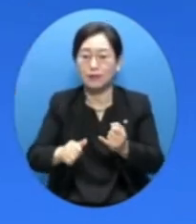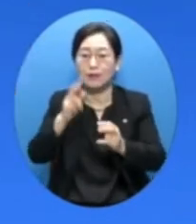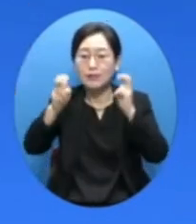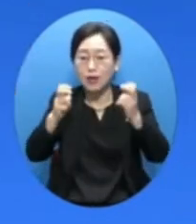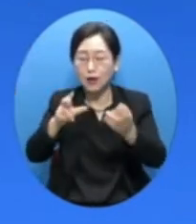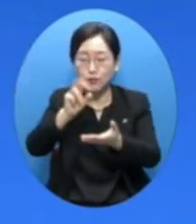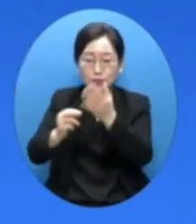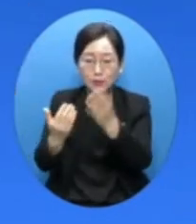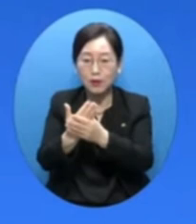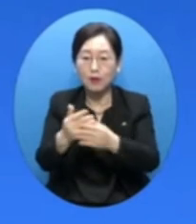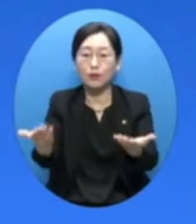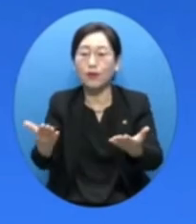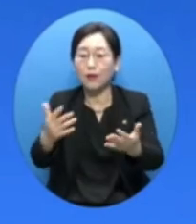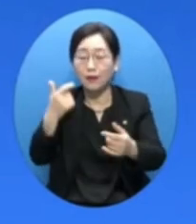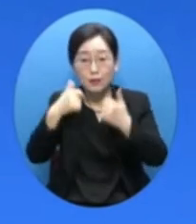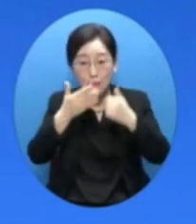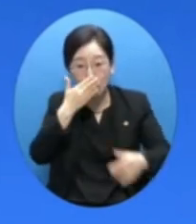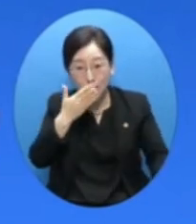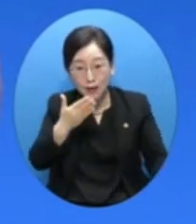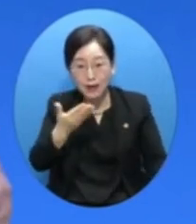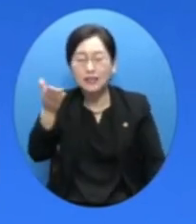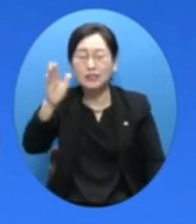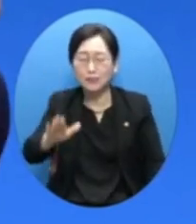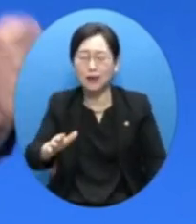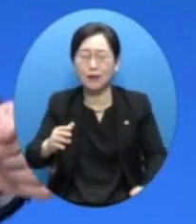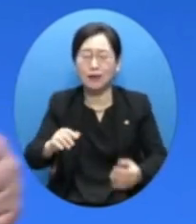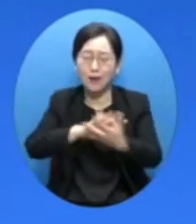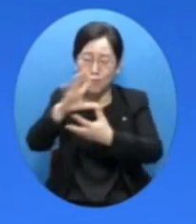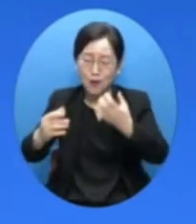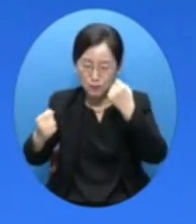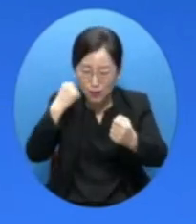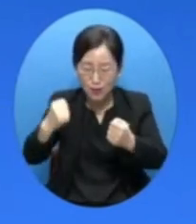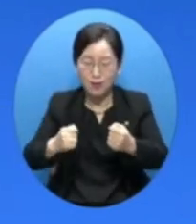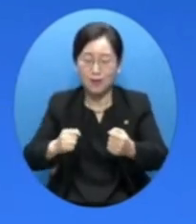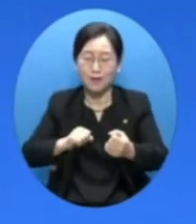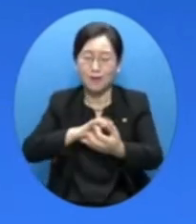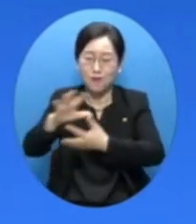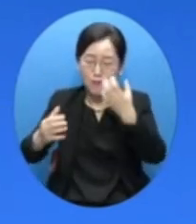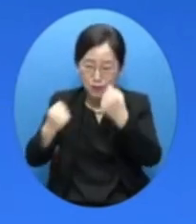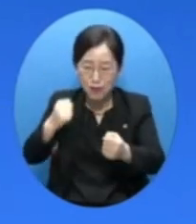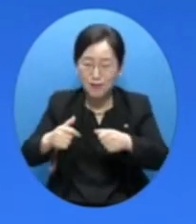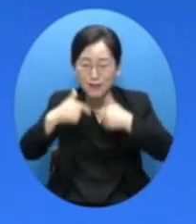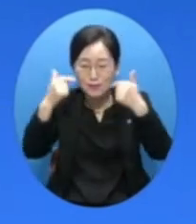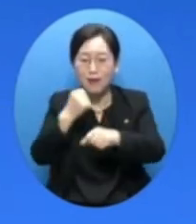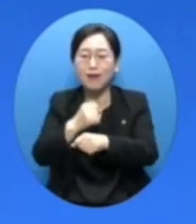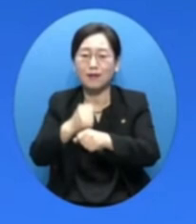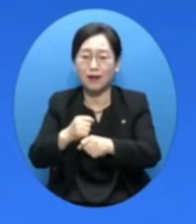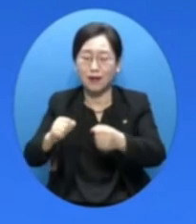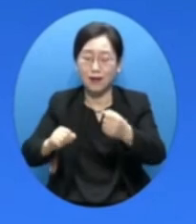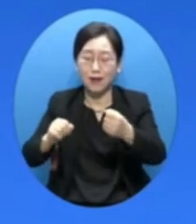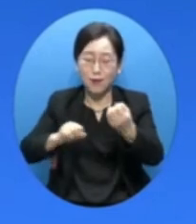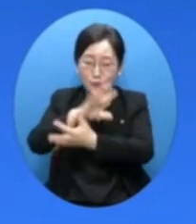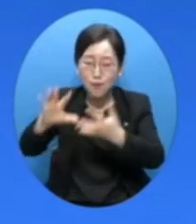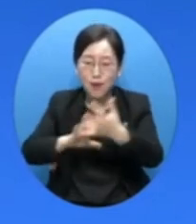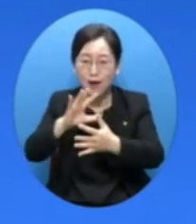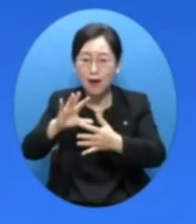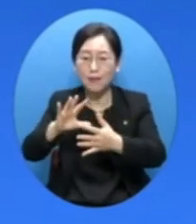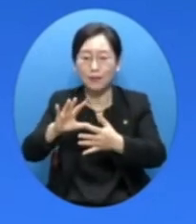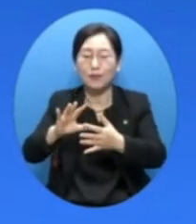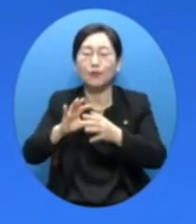생겼는데 어떻게 즐거워합니까? 그래서 성경 말씀합니다. 환난 중에 즐거워하라. 환난 중에 즐거워하라. 환난을 통하여 우리가 주 앞에